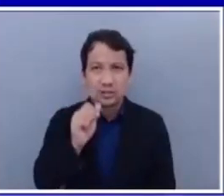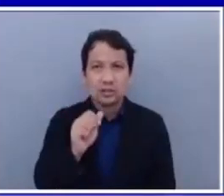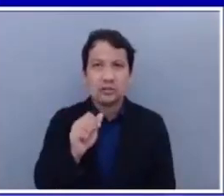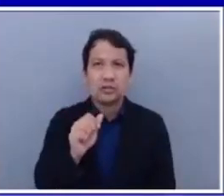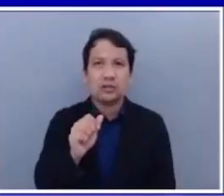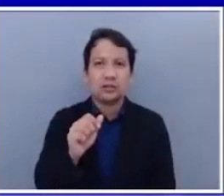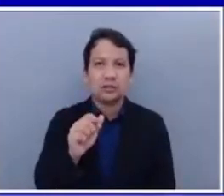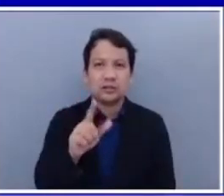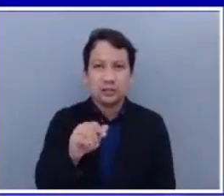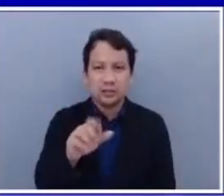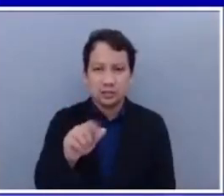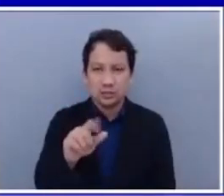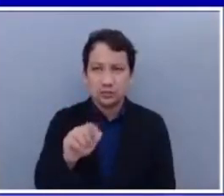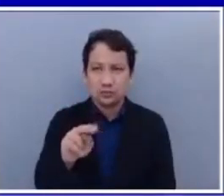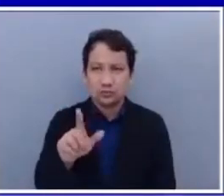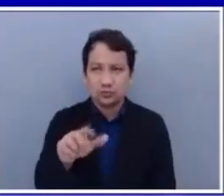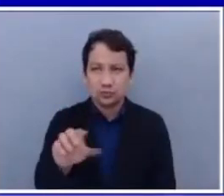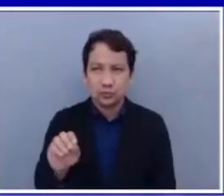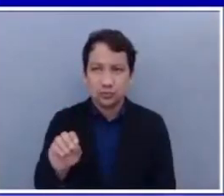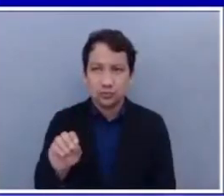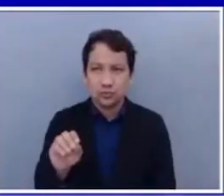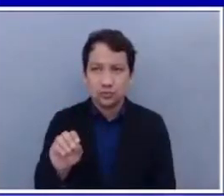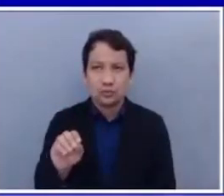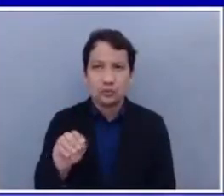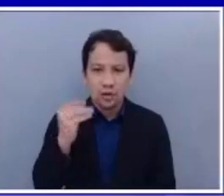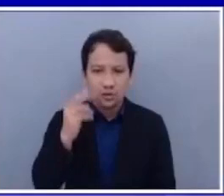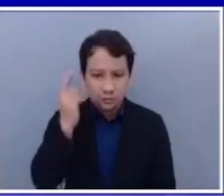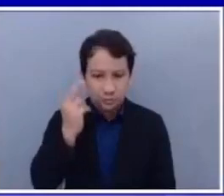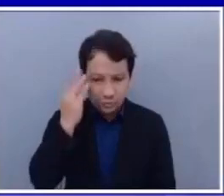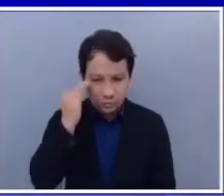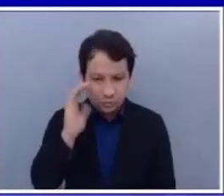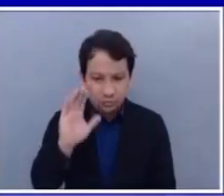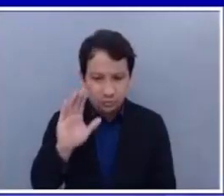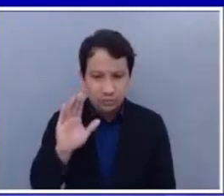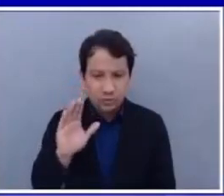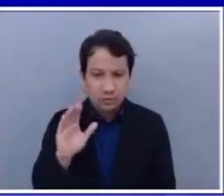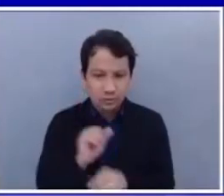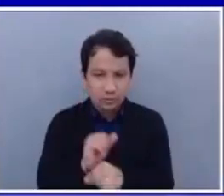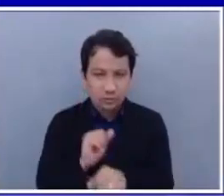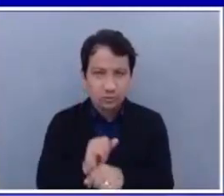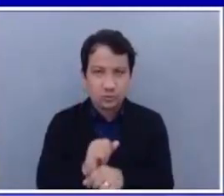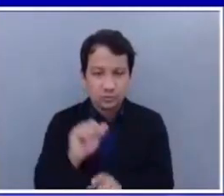ang dahilan ng pagtaas ng labor force participation rate ngayong Agosto?